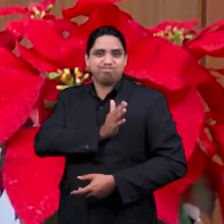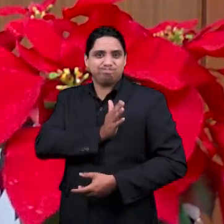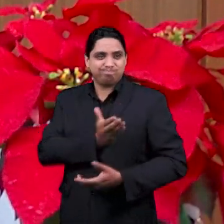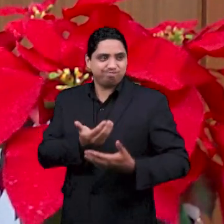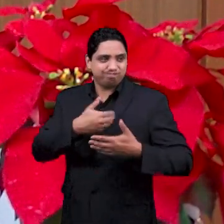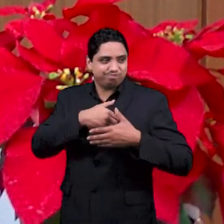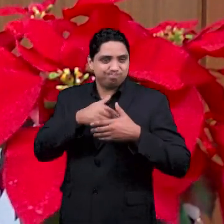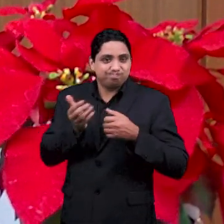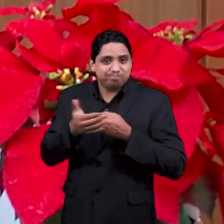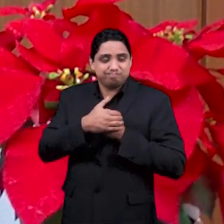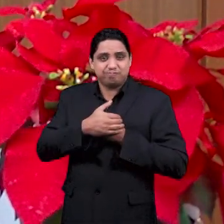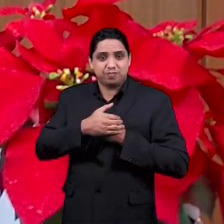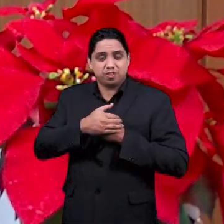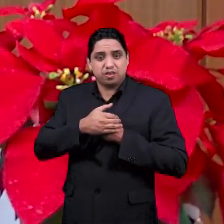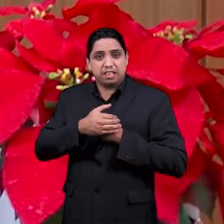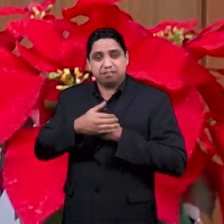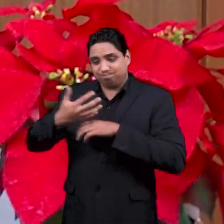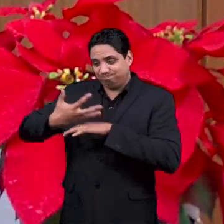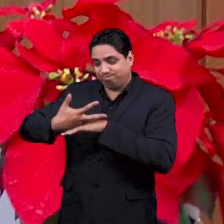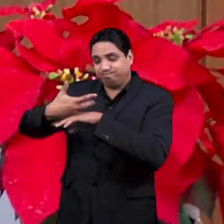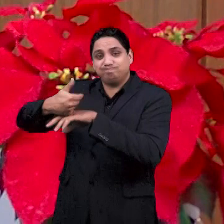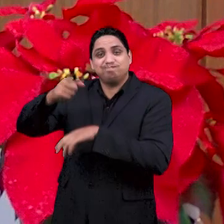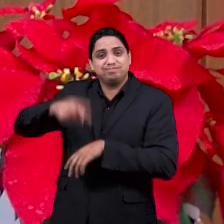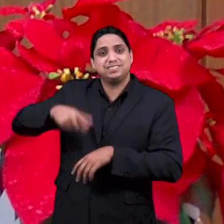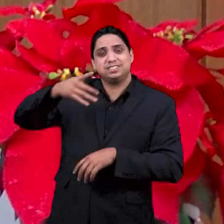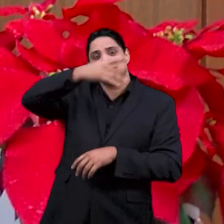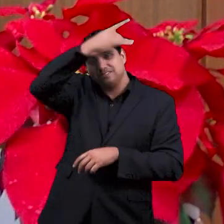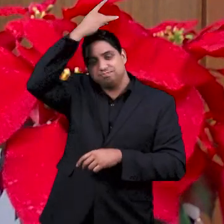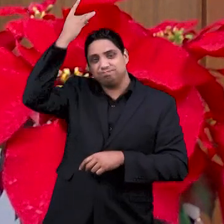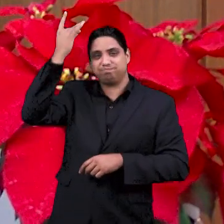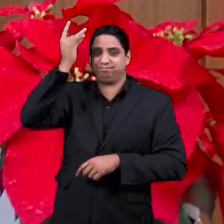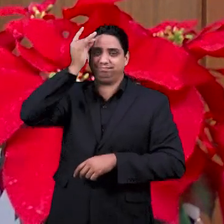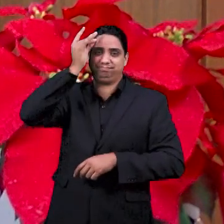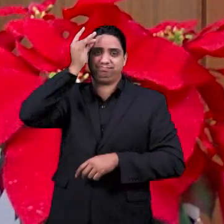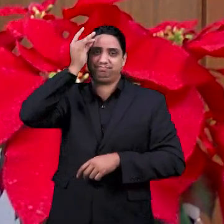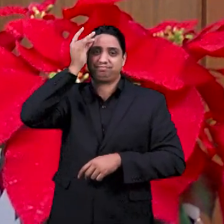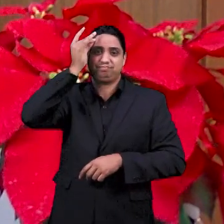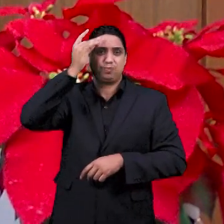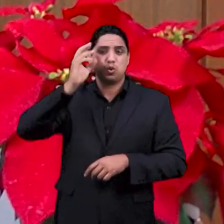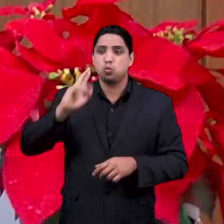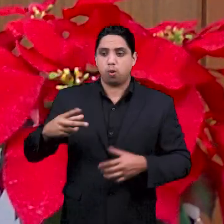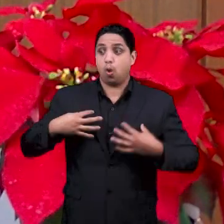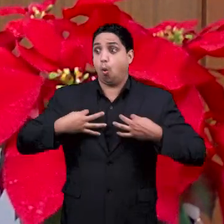кто убеждает, это Дух Святой. Это не жесты,